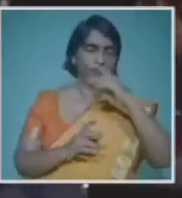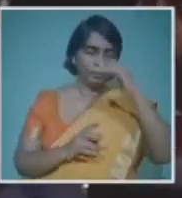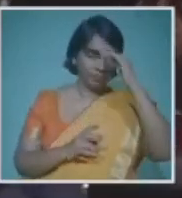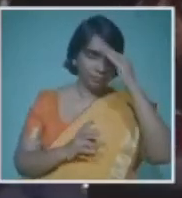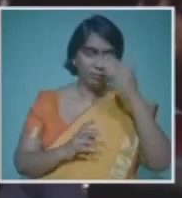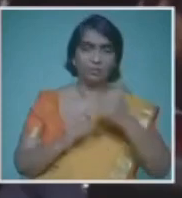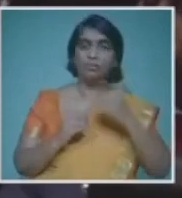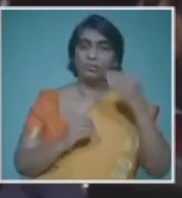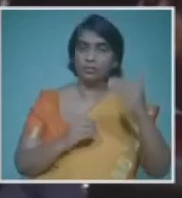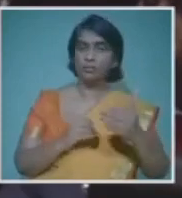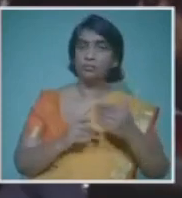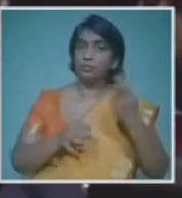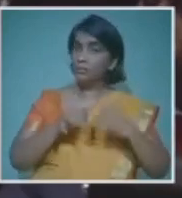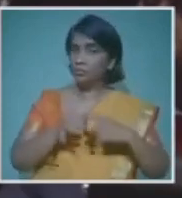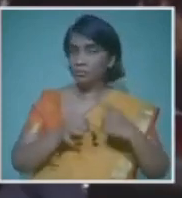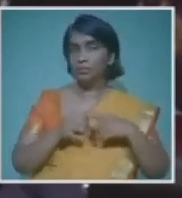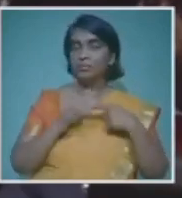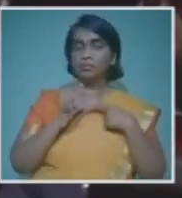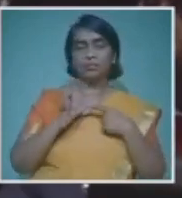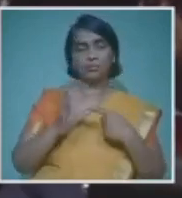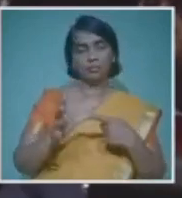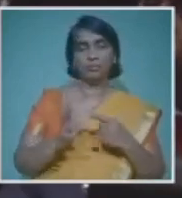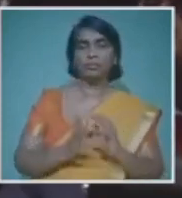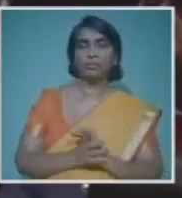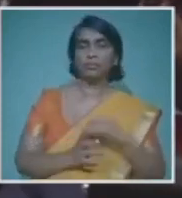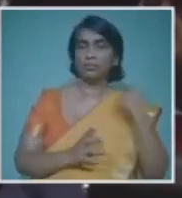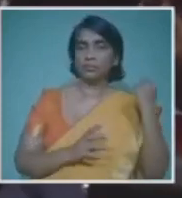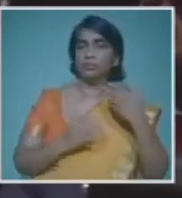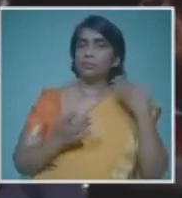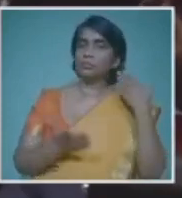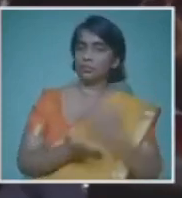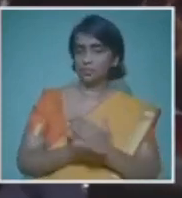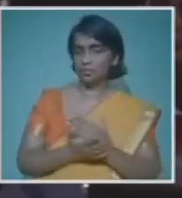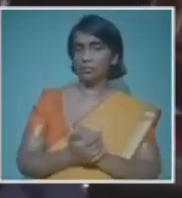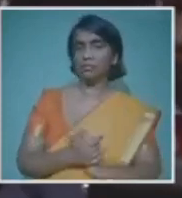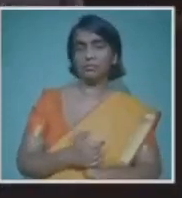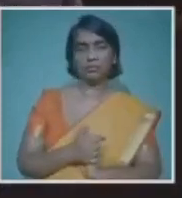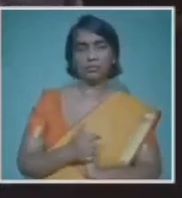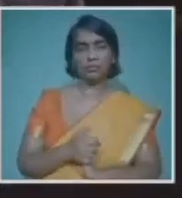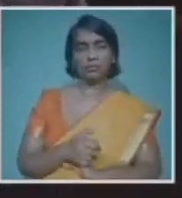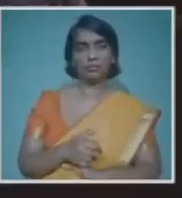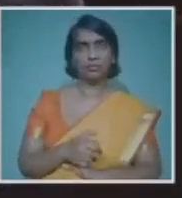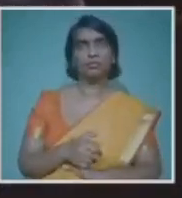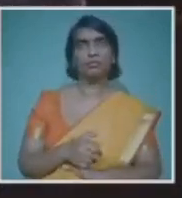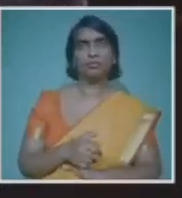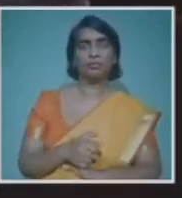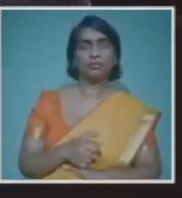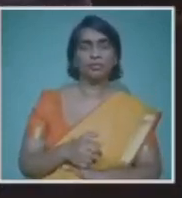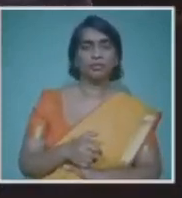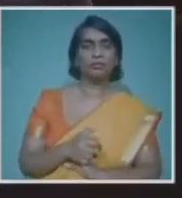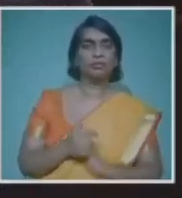කතානායකතුමනි ඉදිරියේදී මතුවෙන ප්‍රශ්න වලට මම උත්තර දෙන්නම්. මම කතාව මෙතනින් මම අවසන් කරනවා. බොහොම සිතේ ඔබතුමාට. ගරු එම්.ඒ. සුමන්තිරම් මෙතන